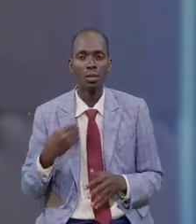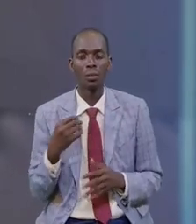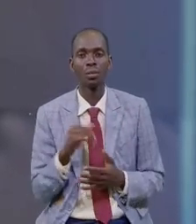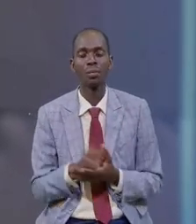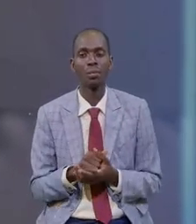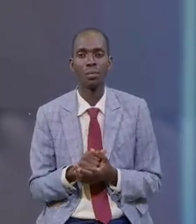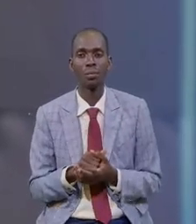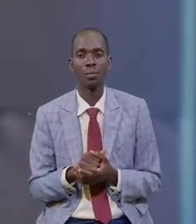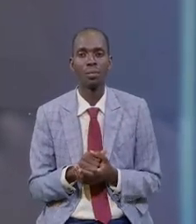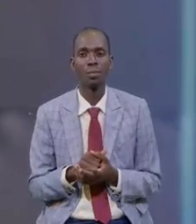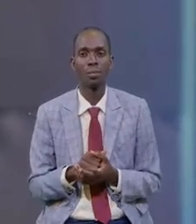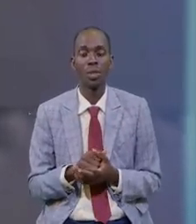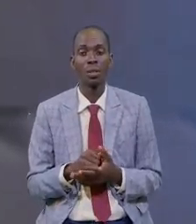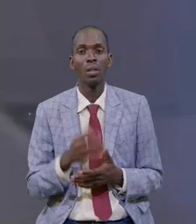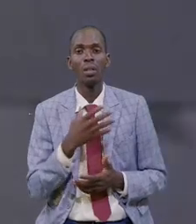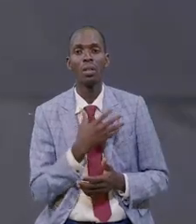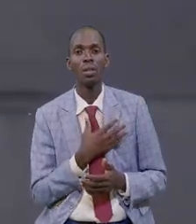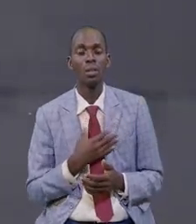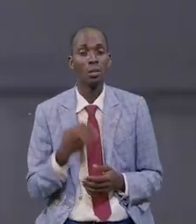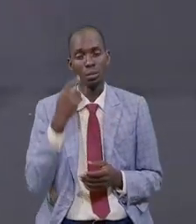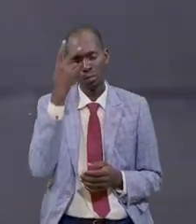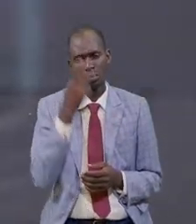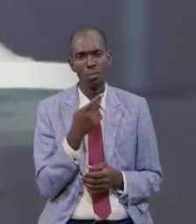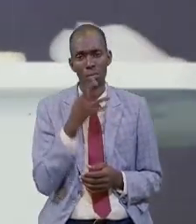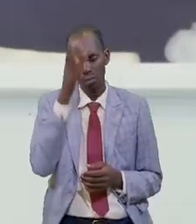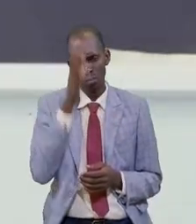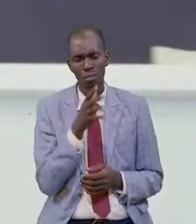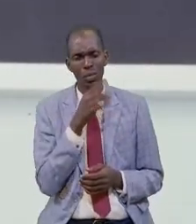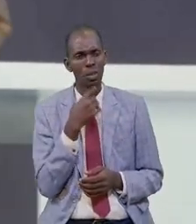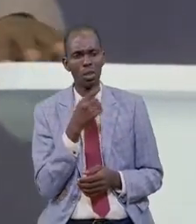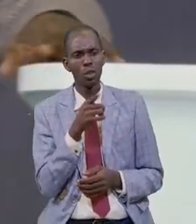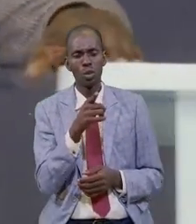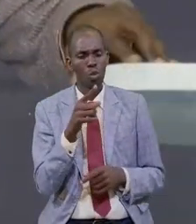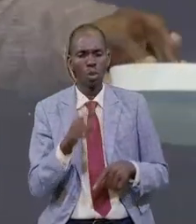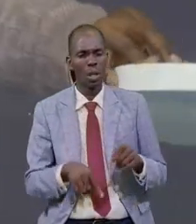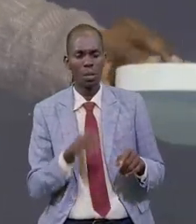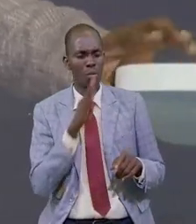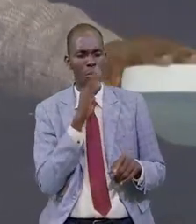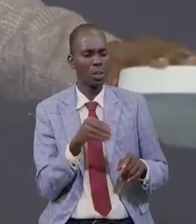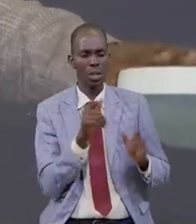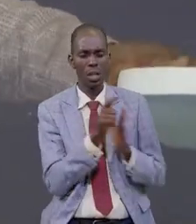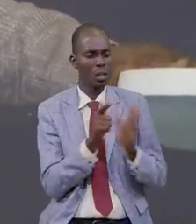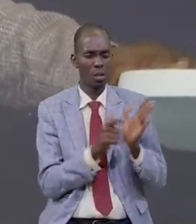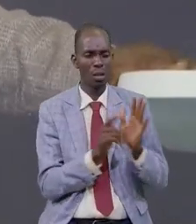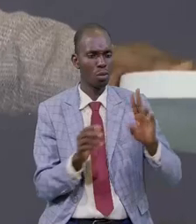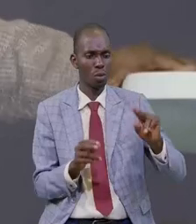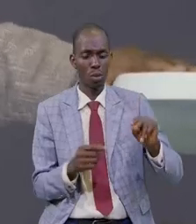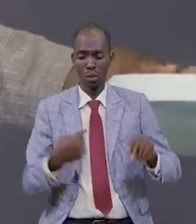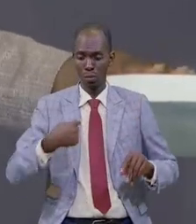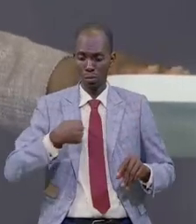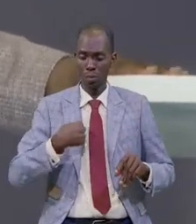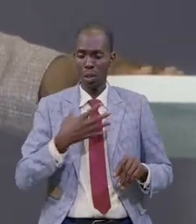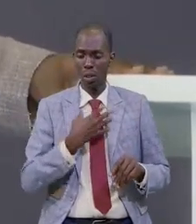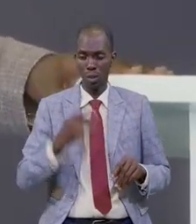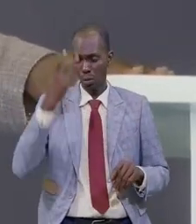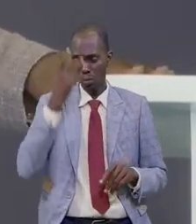la non non non non non non tu peux pas êre avocat moi ton père moi et ta